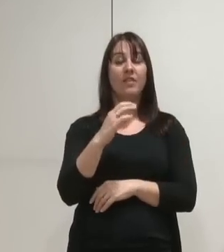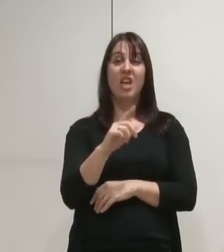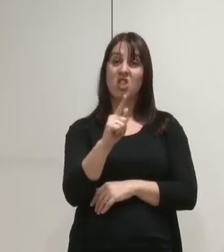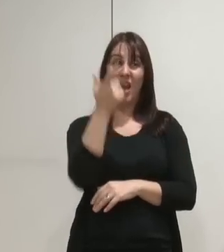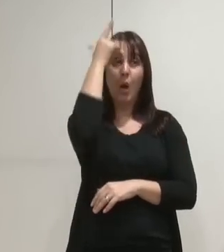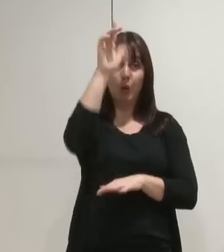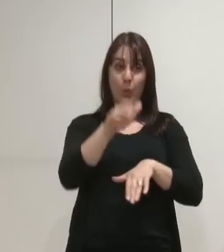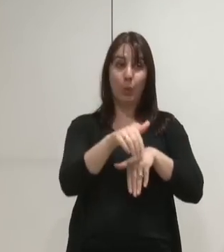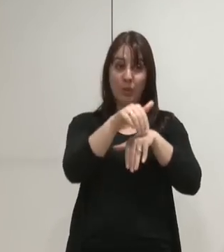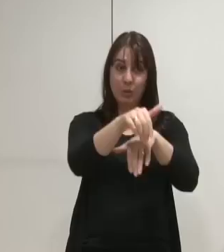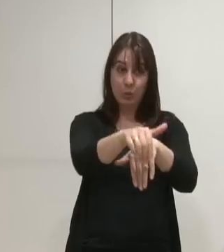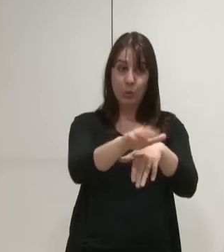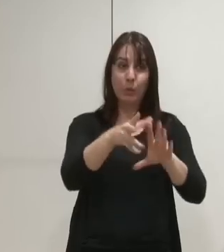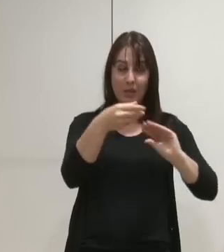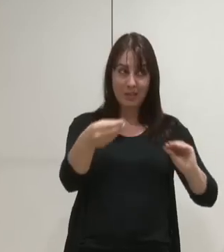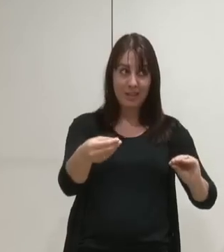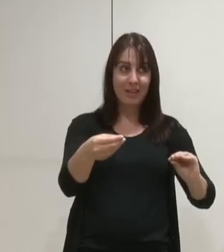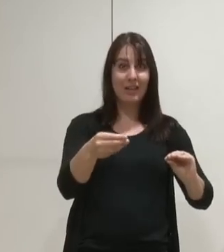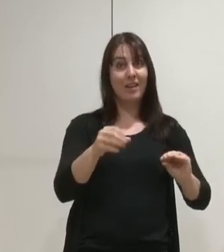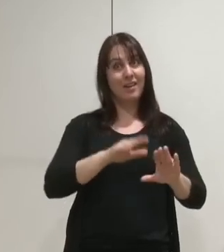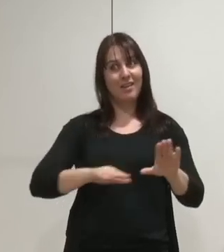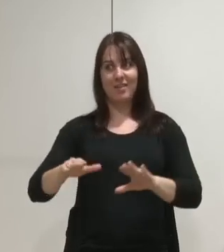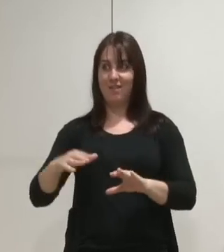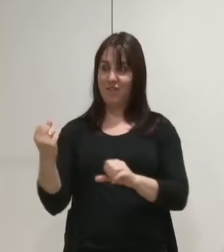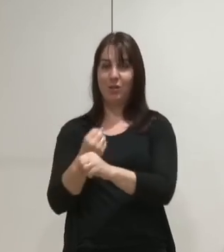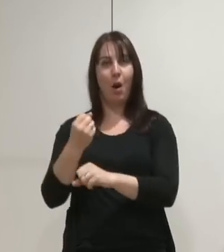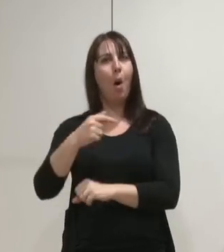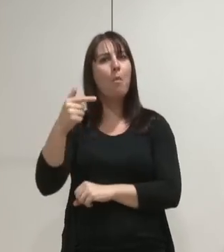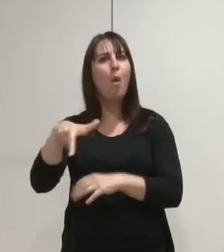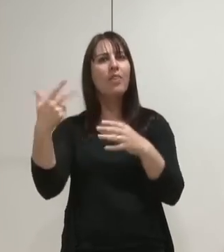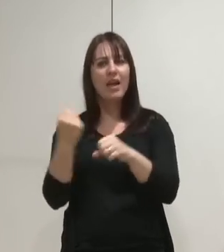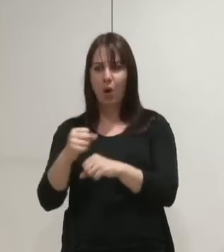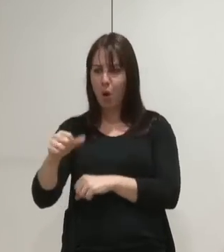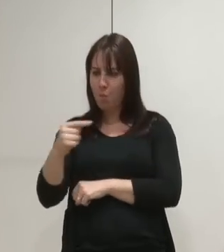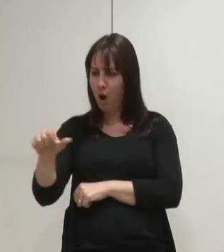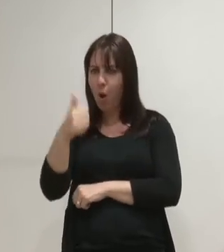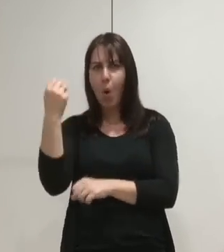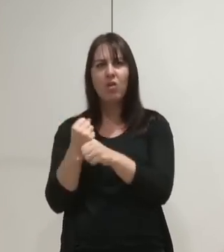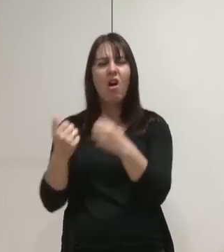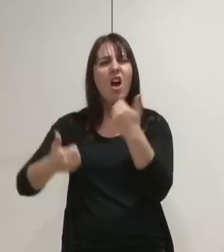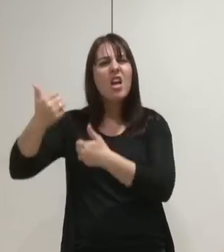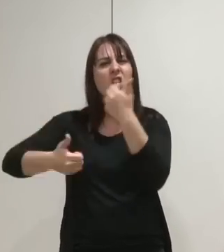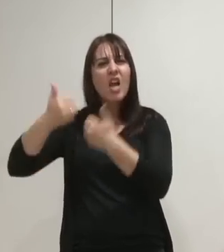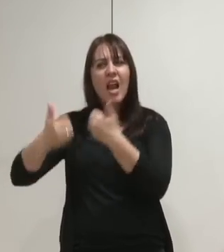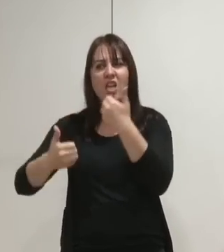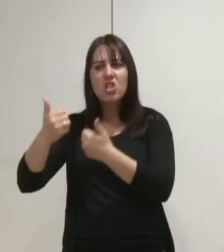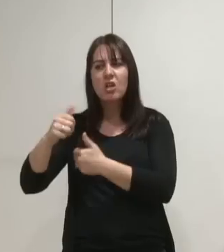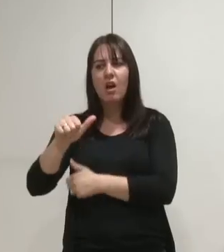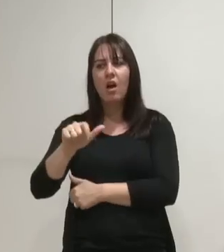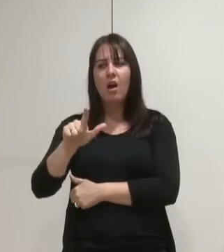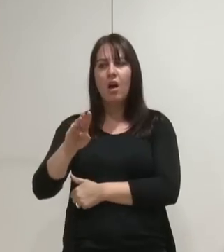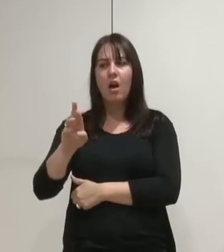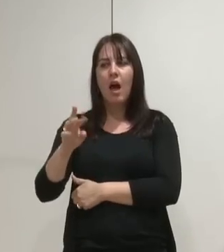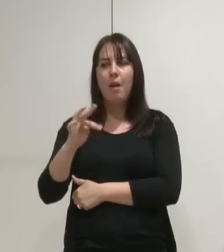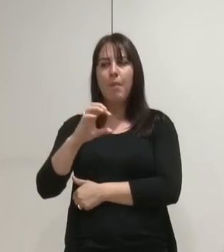et euh la victoire des de ces moins de 13 ans et de ces moins de 11 ans dans le challenge Alberto au